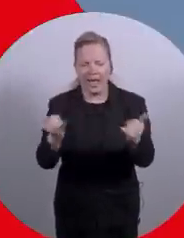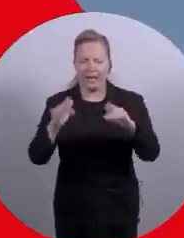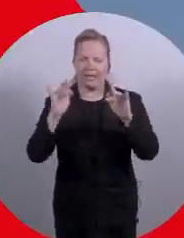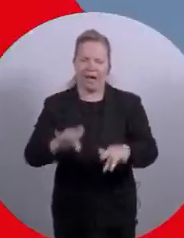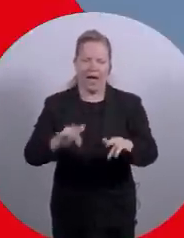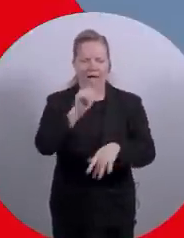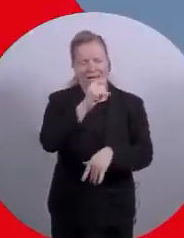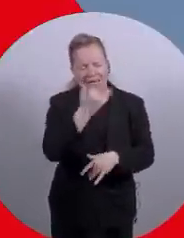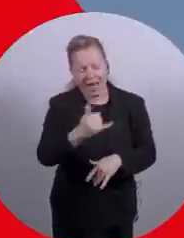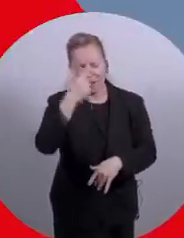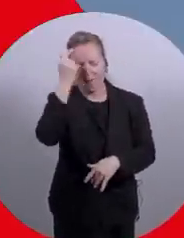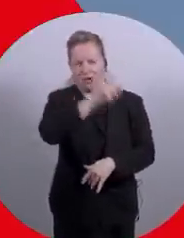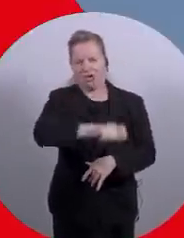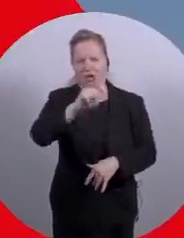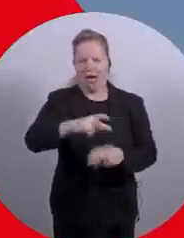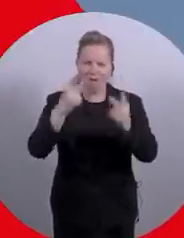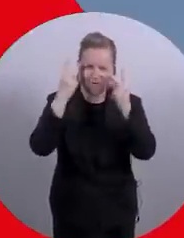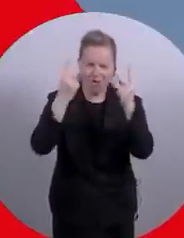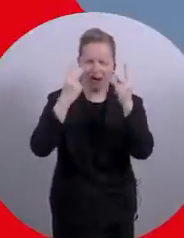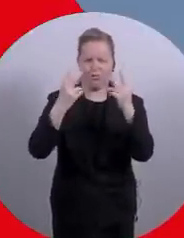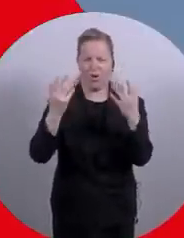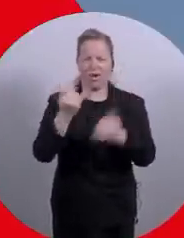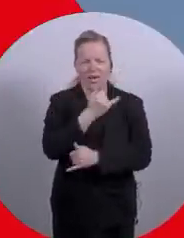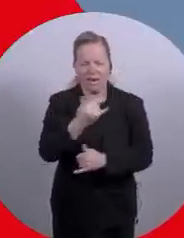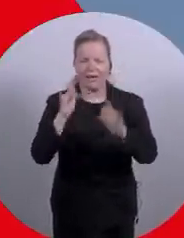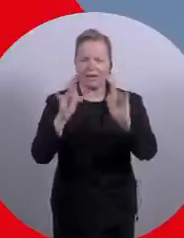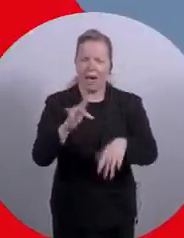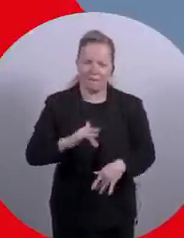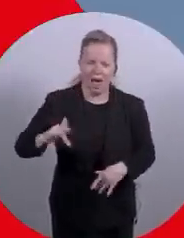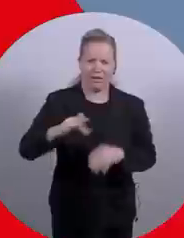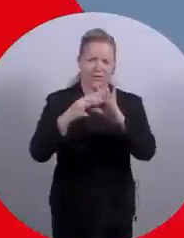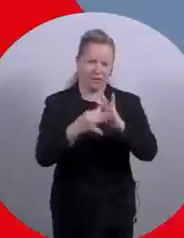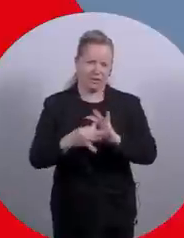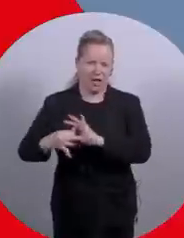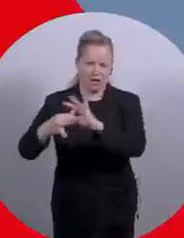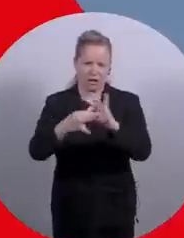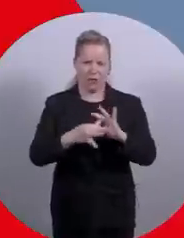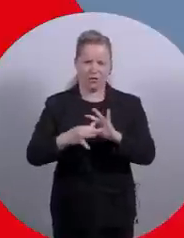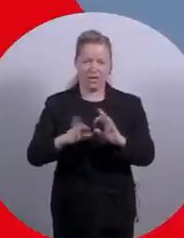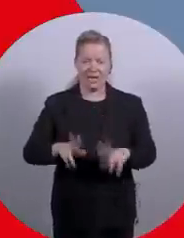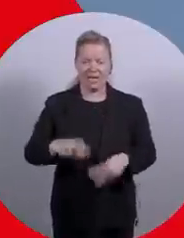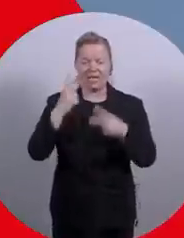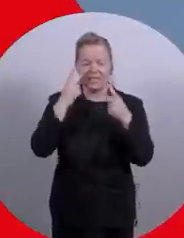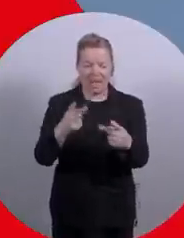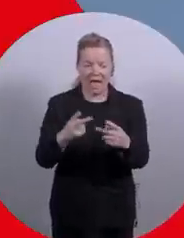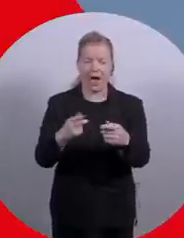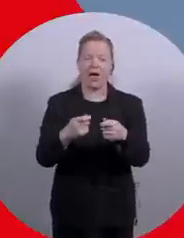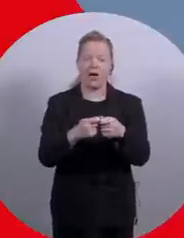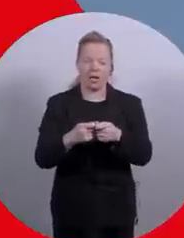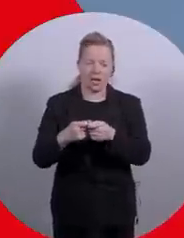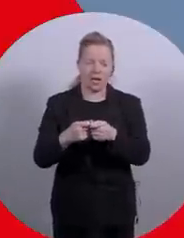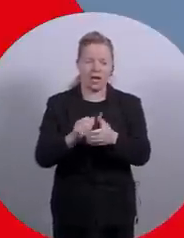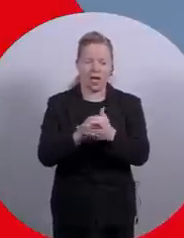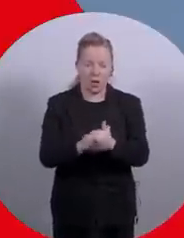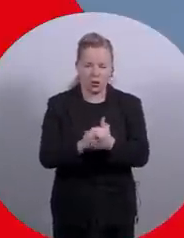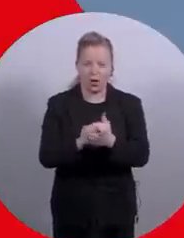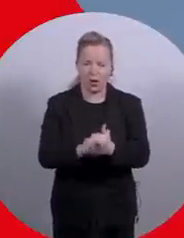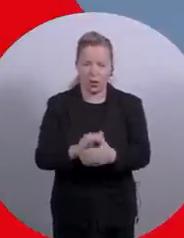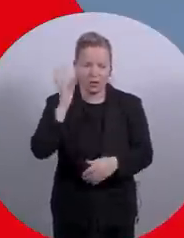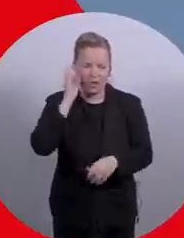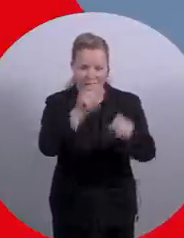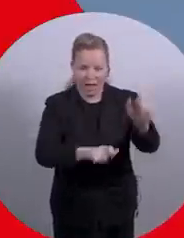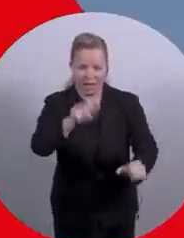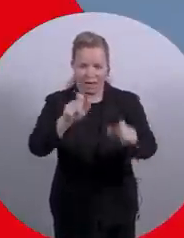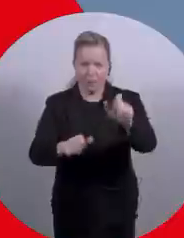seinen Platz in unserer Gesellschaft verdient ich sehe nur genau Sinnen und genossen die der Meinung sind dass jeder Mensch von